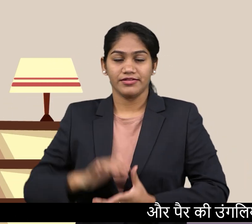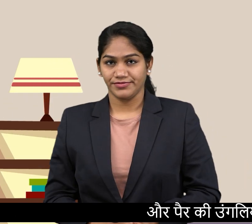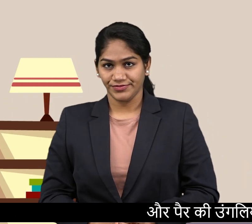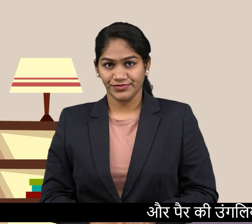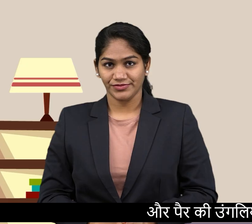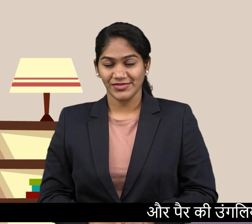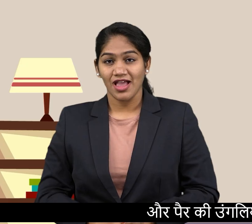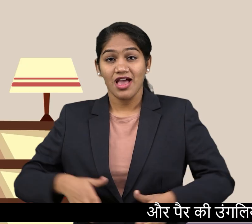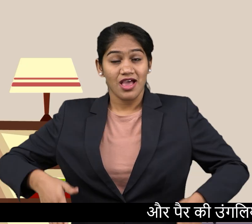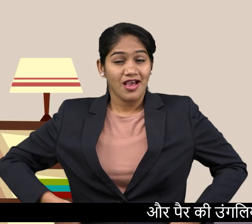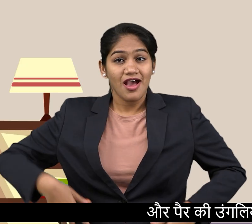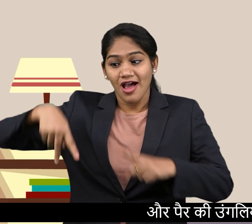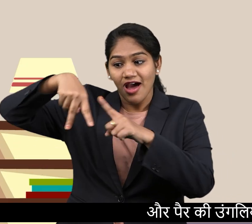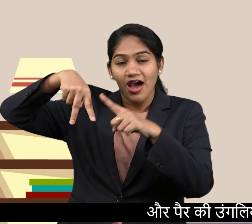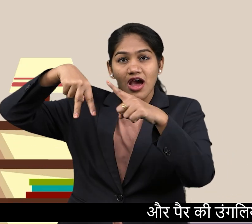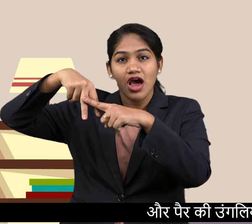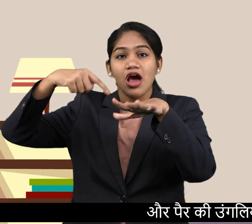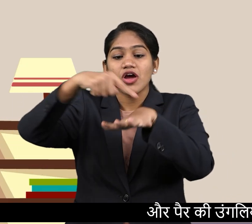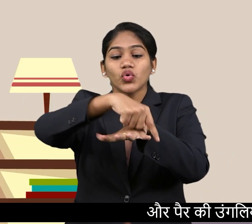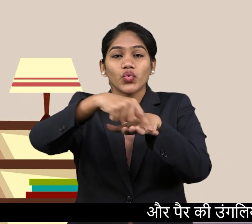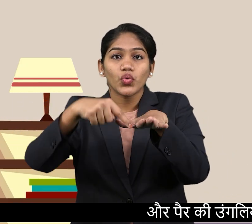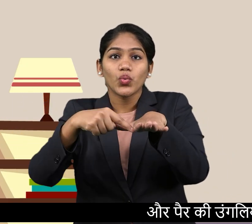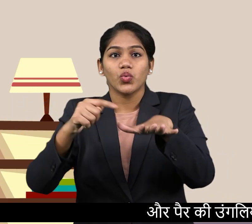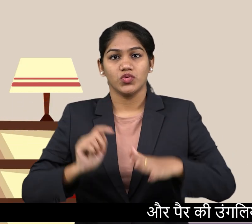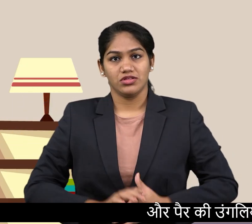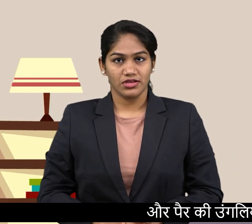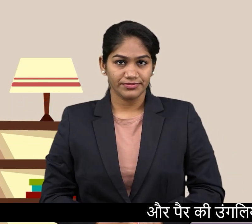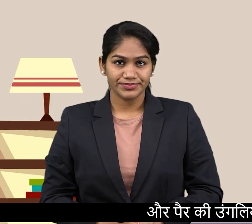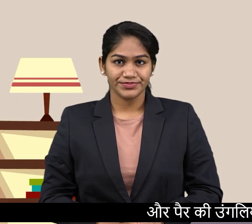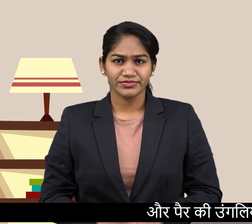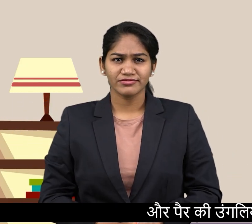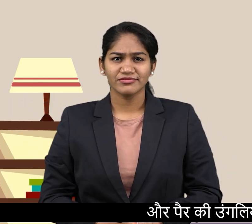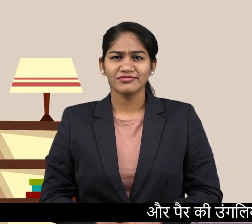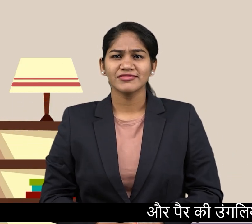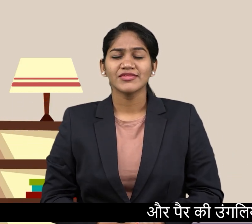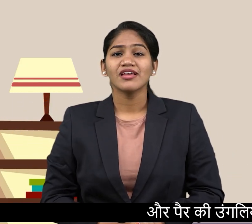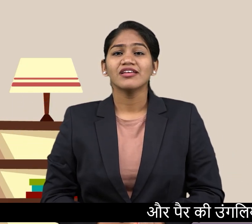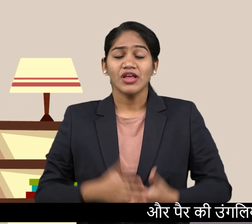और पैर की उंगलियां शरीर के अलग अलग अंग हैं।